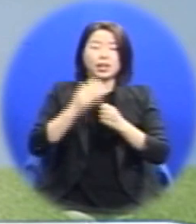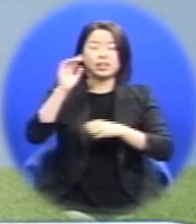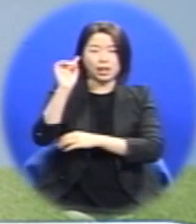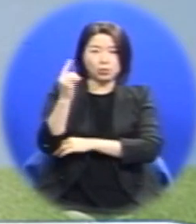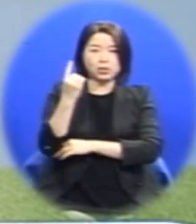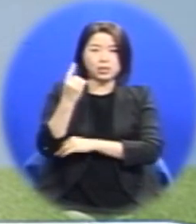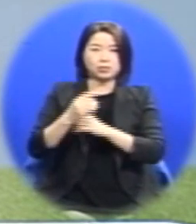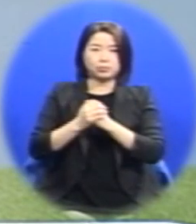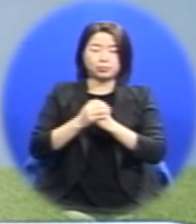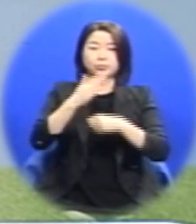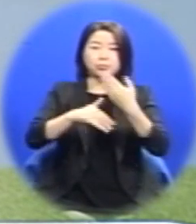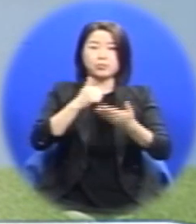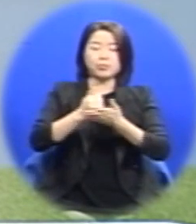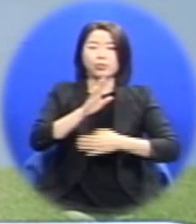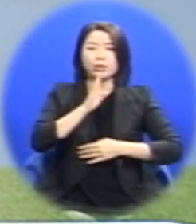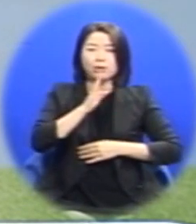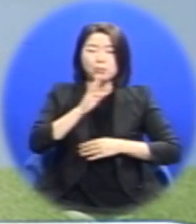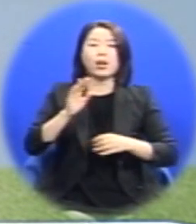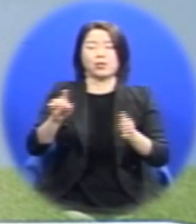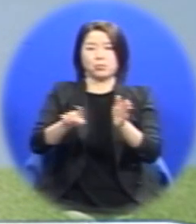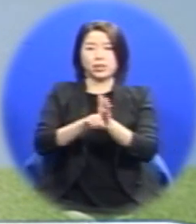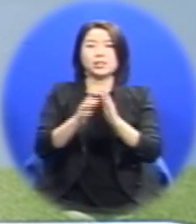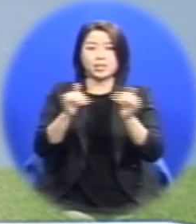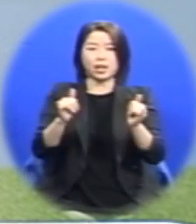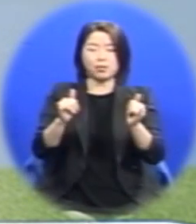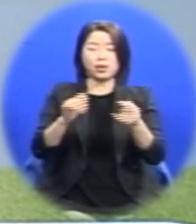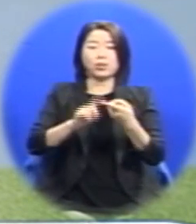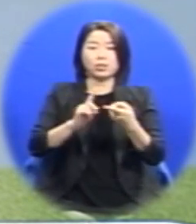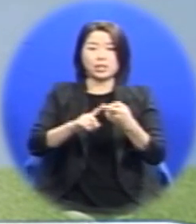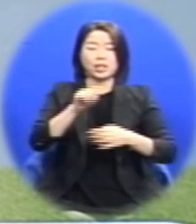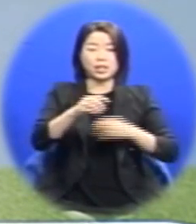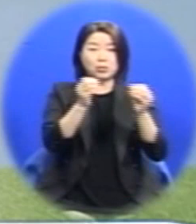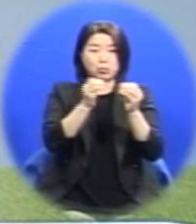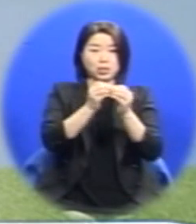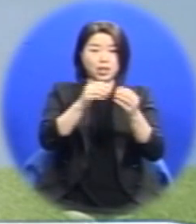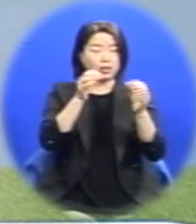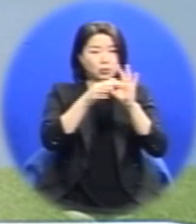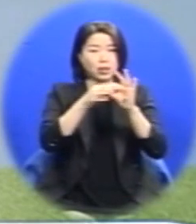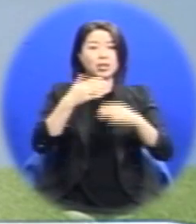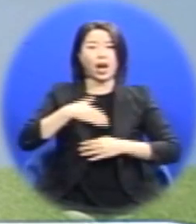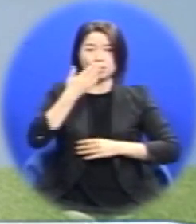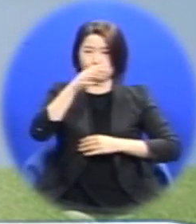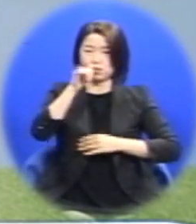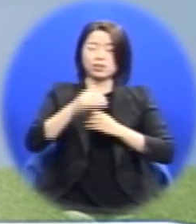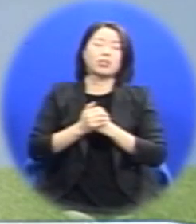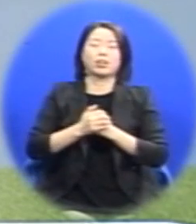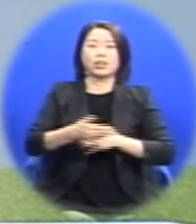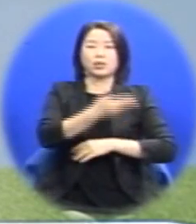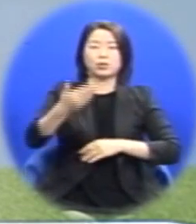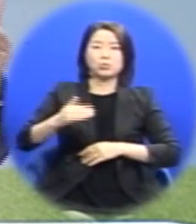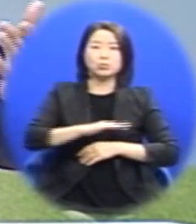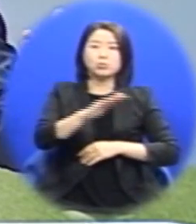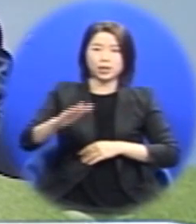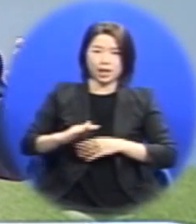다윗이 하나님을 정말 믿은 사람이구나 하는 것을 이 구절을 통해서 알게 됩니다. 여러분, 우리가